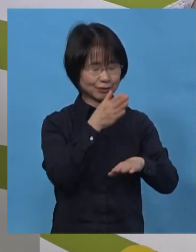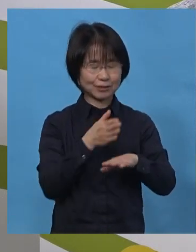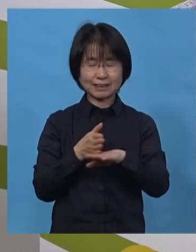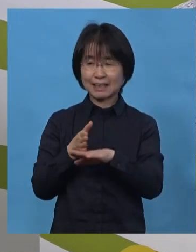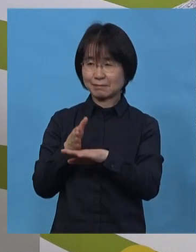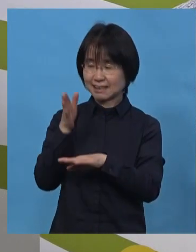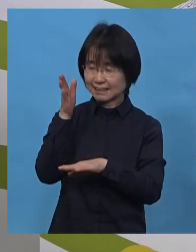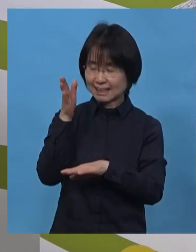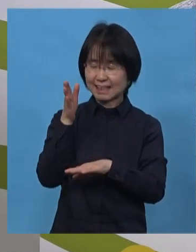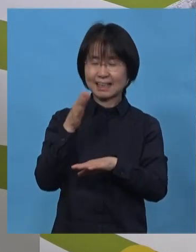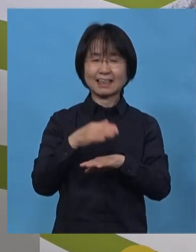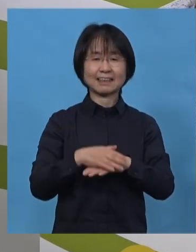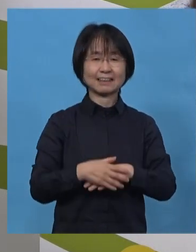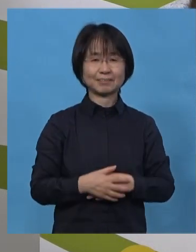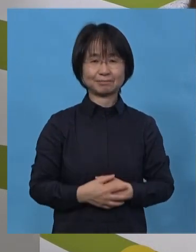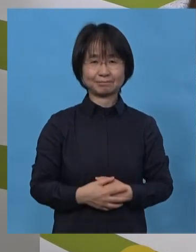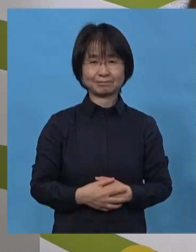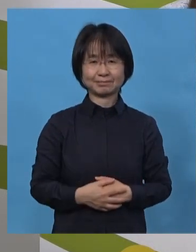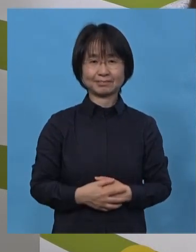ありがとうございました